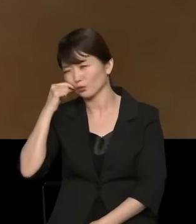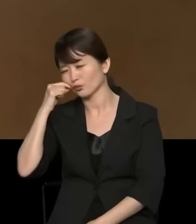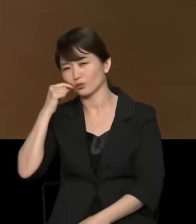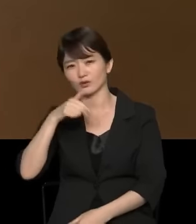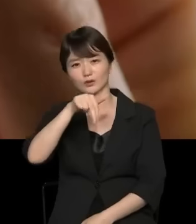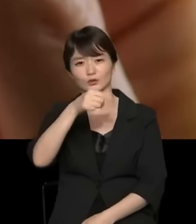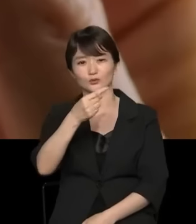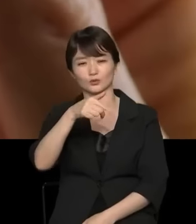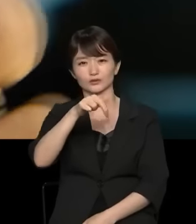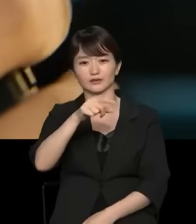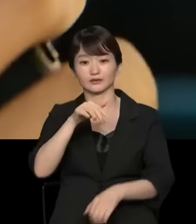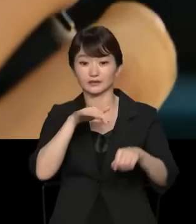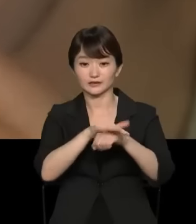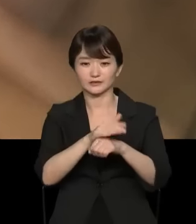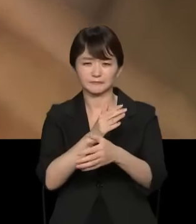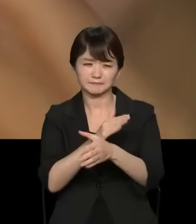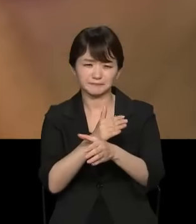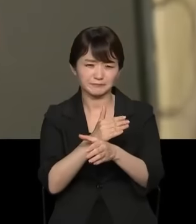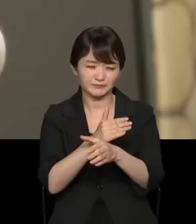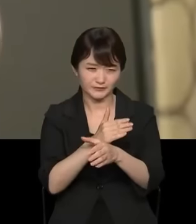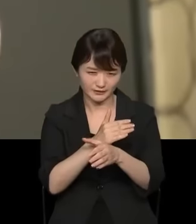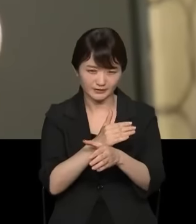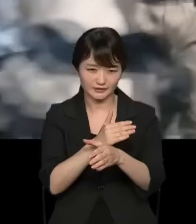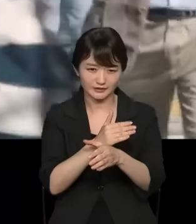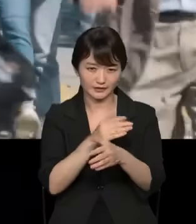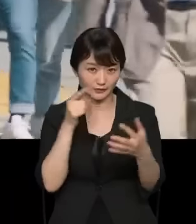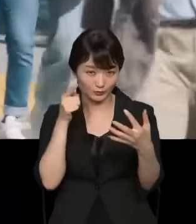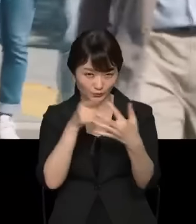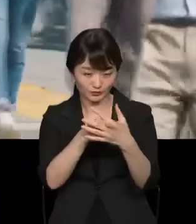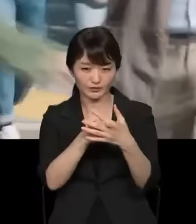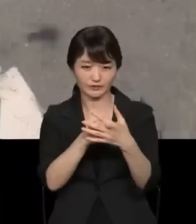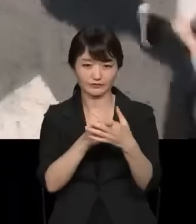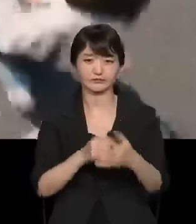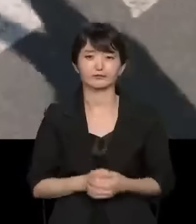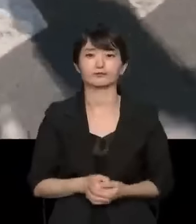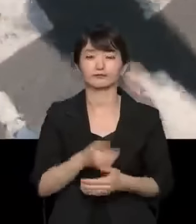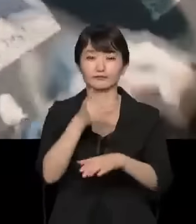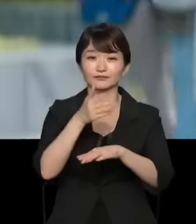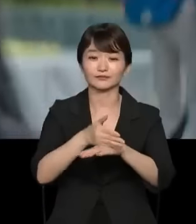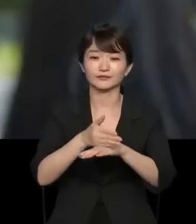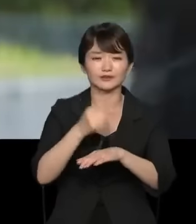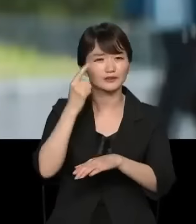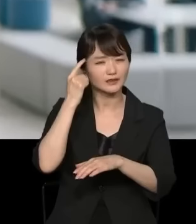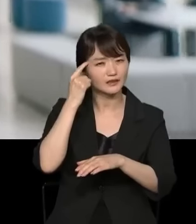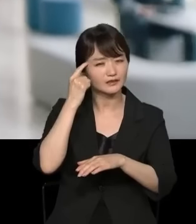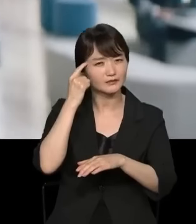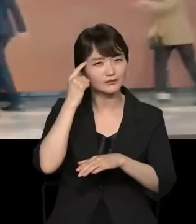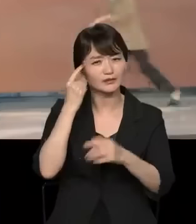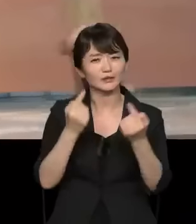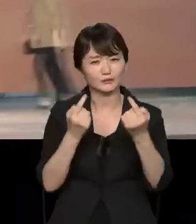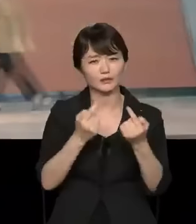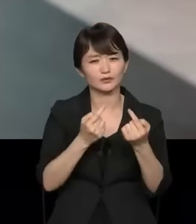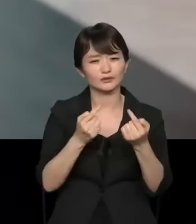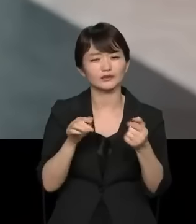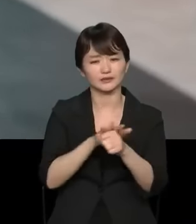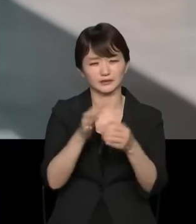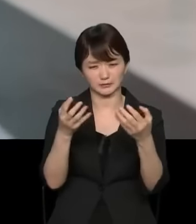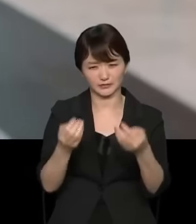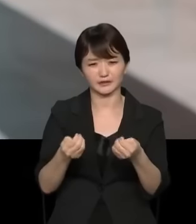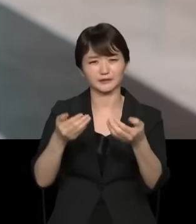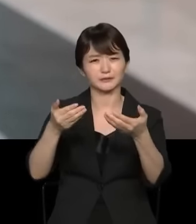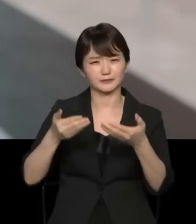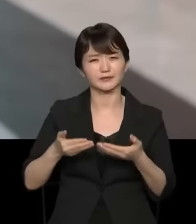코미디가 통했다. 너무 감사하죠. 생각보다 더 많은 사랑을 받고 있는 것 같아서